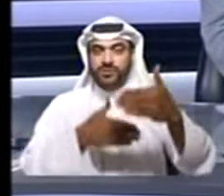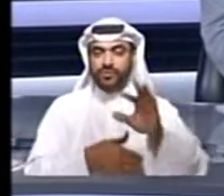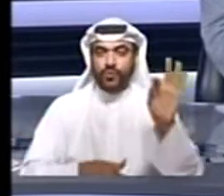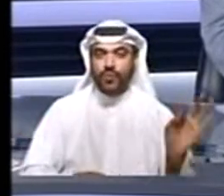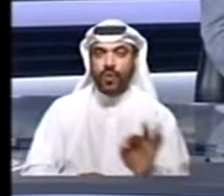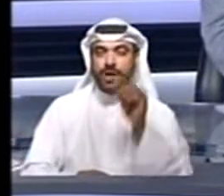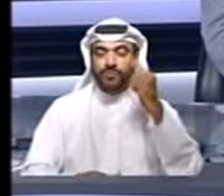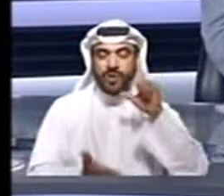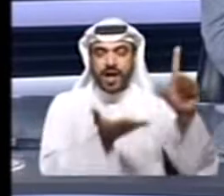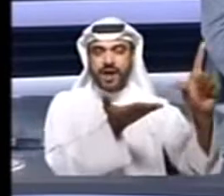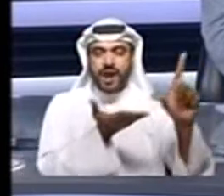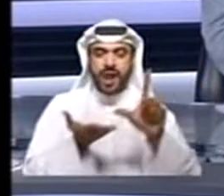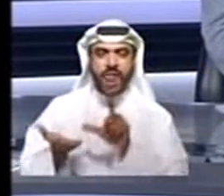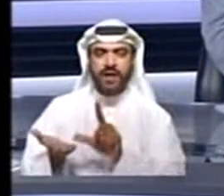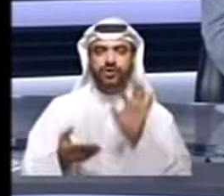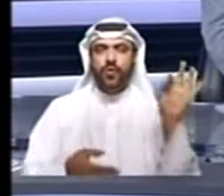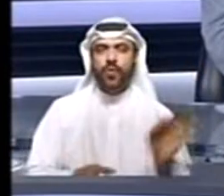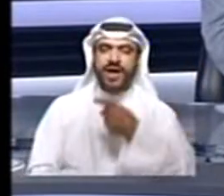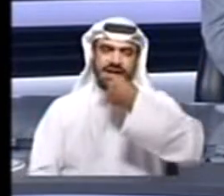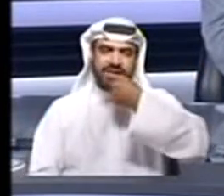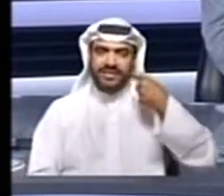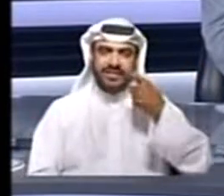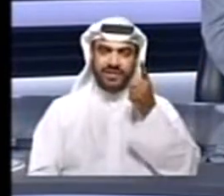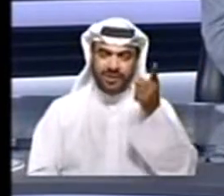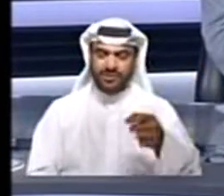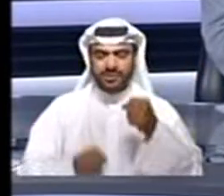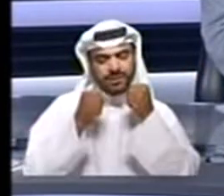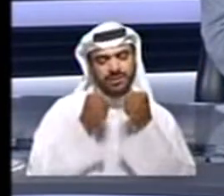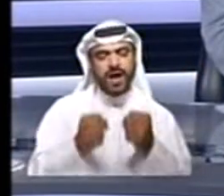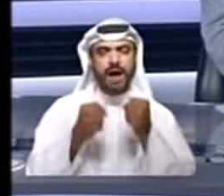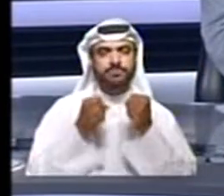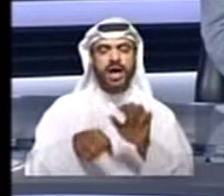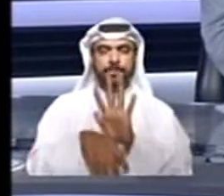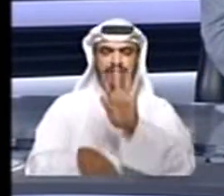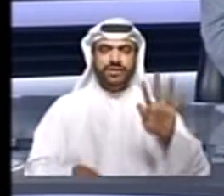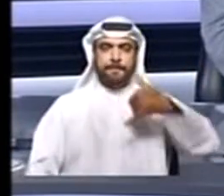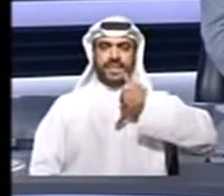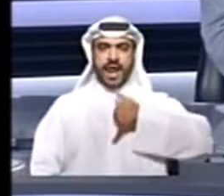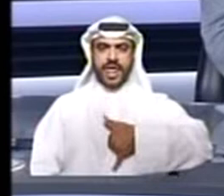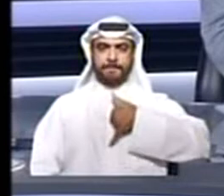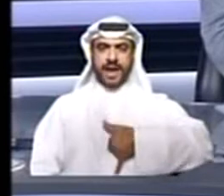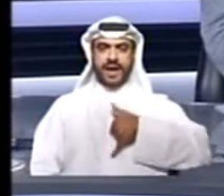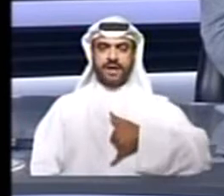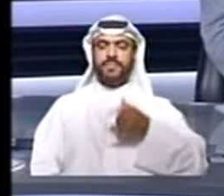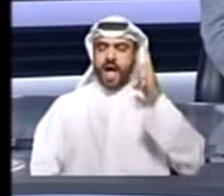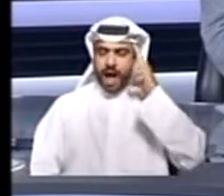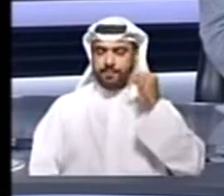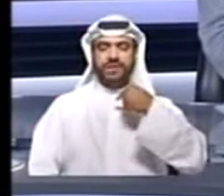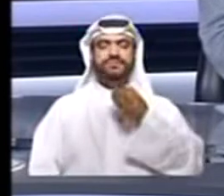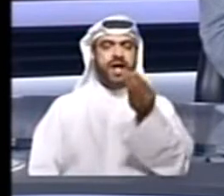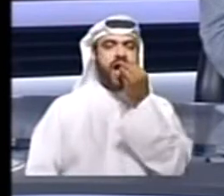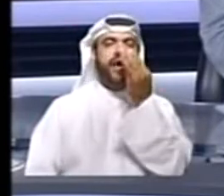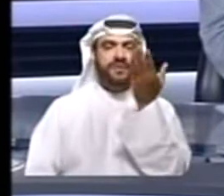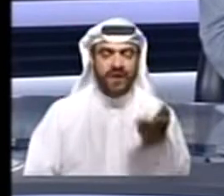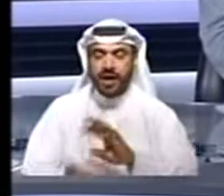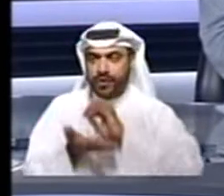محافظة الحديدة في خطوة إنسانية للحد من معاناة اليمنيين وتلبية أيضا لاحتياجاتهم للغذاء.